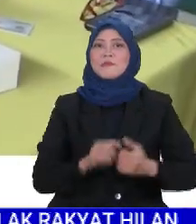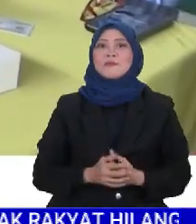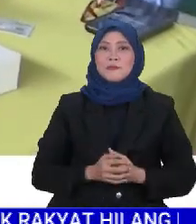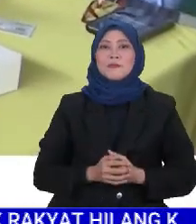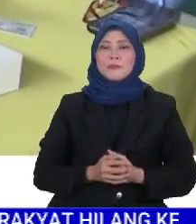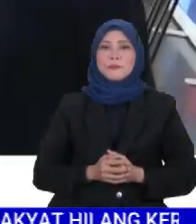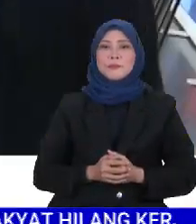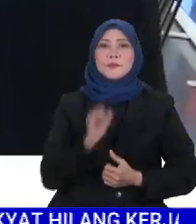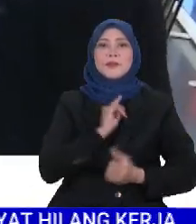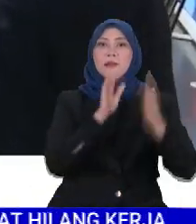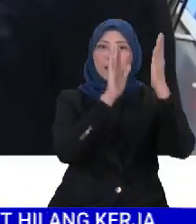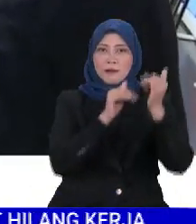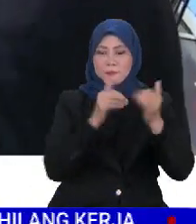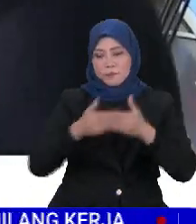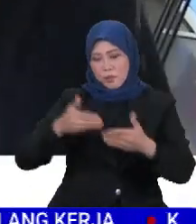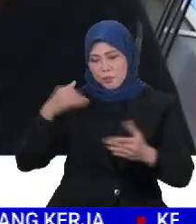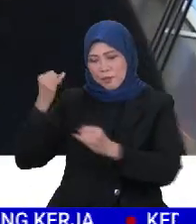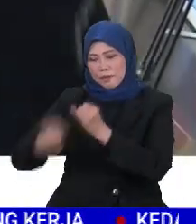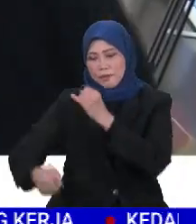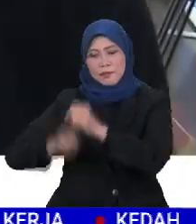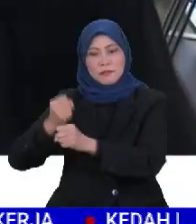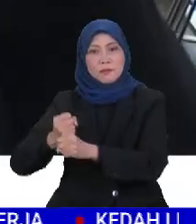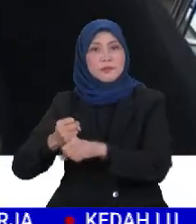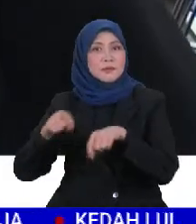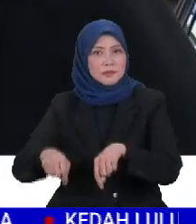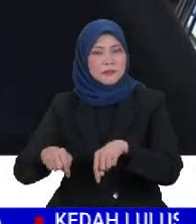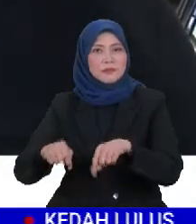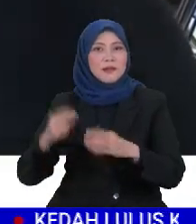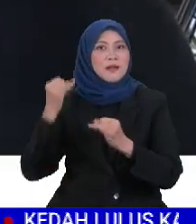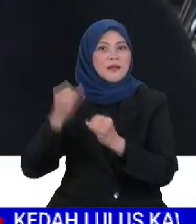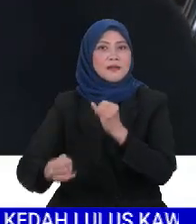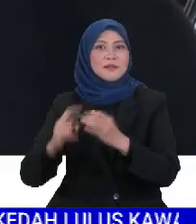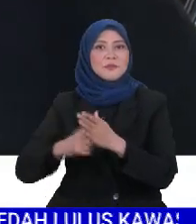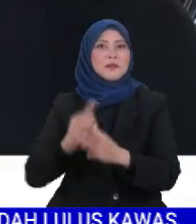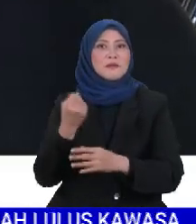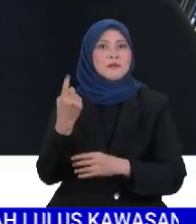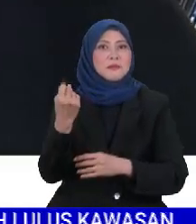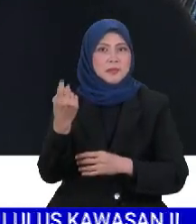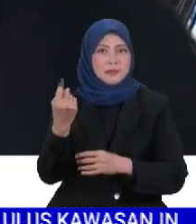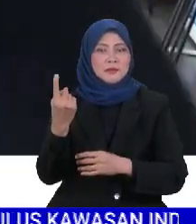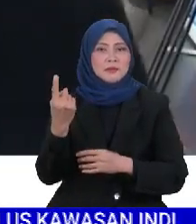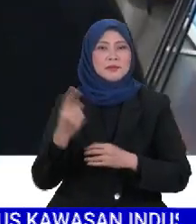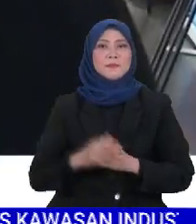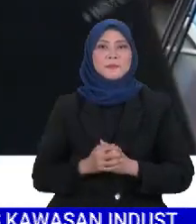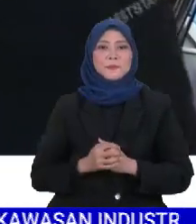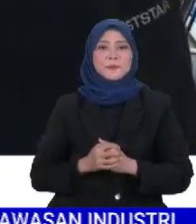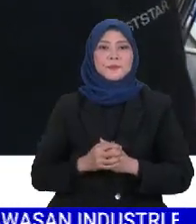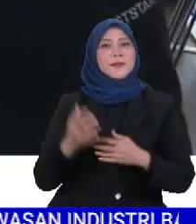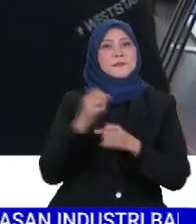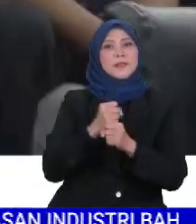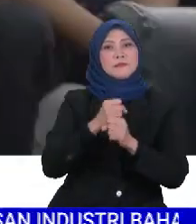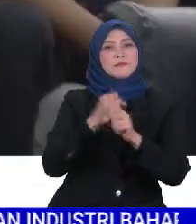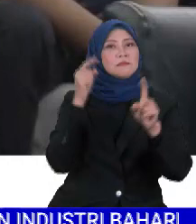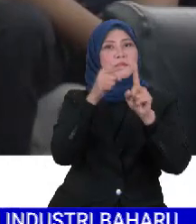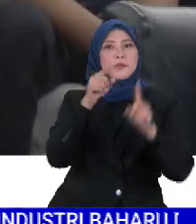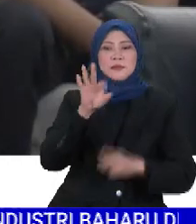berharap sebelum akhir tahun, menjelang akhir bulan November, kita harap sekurang-kurang